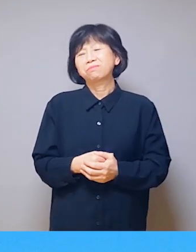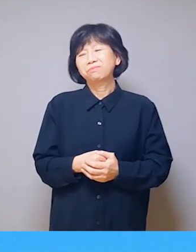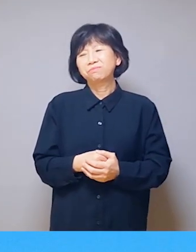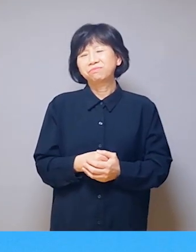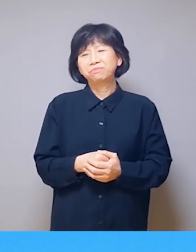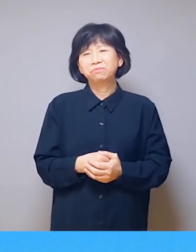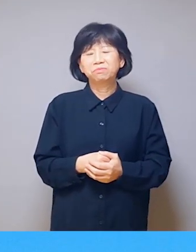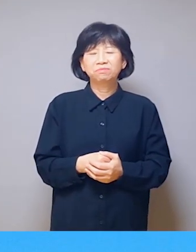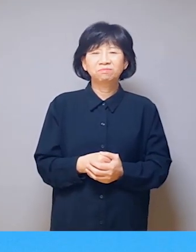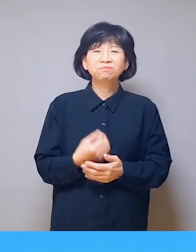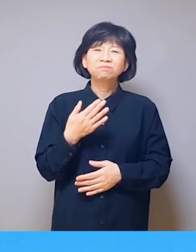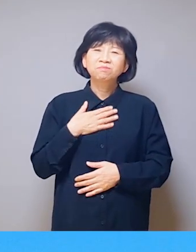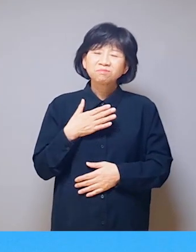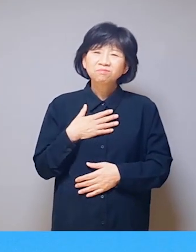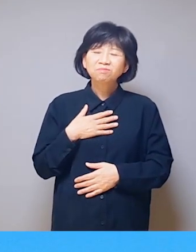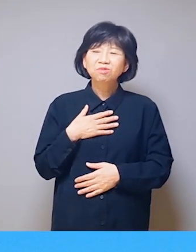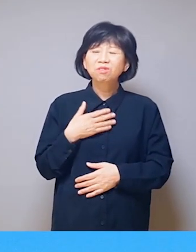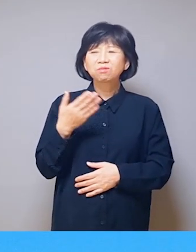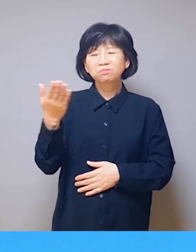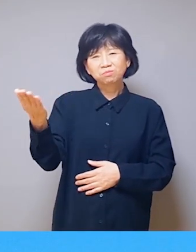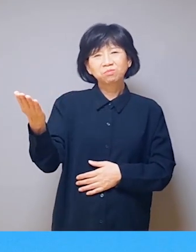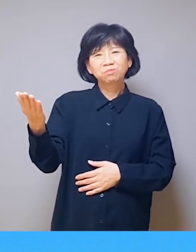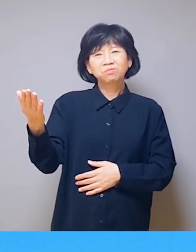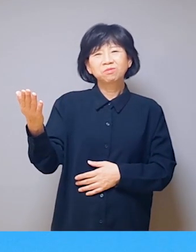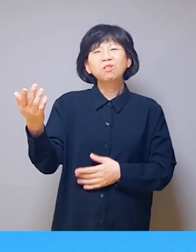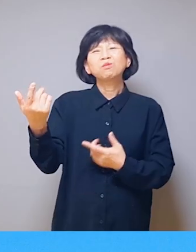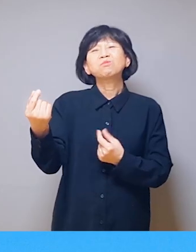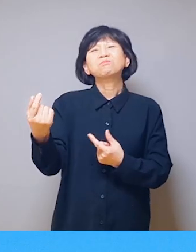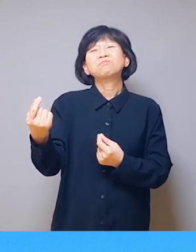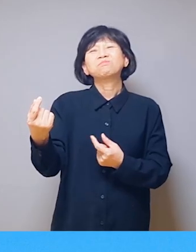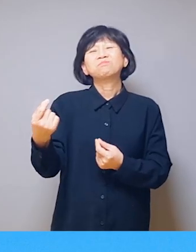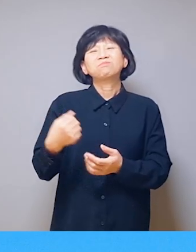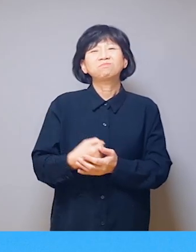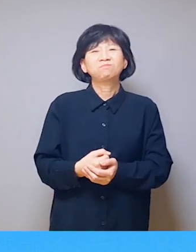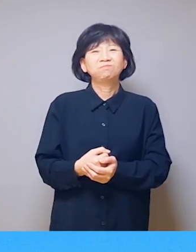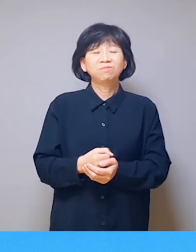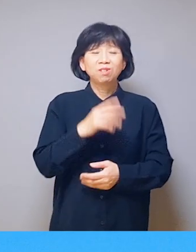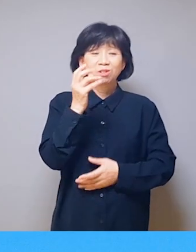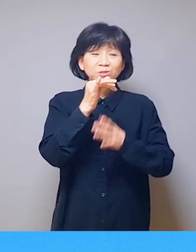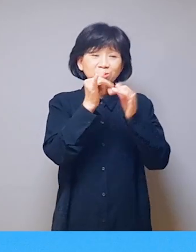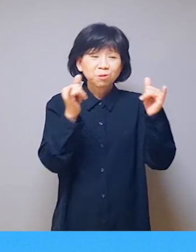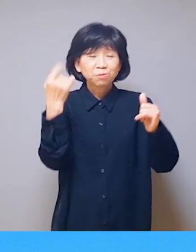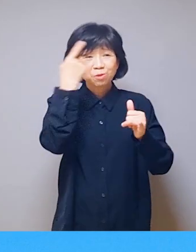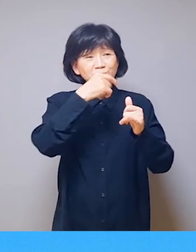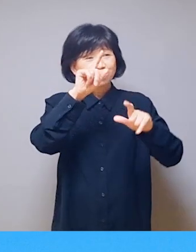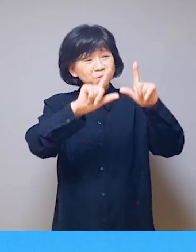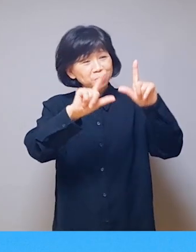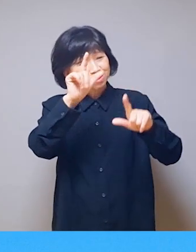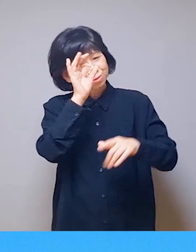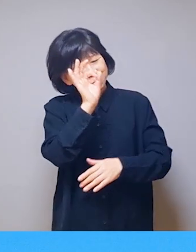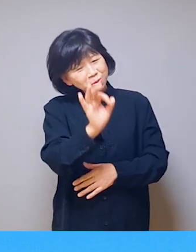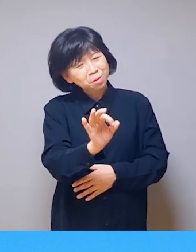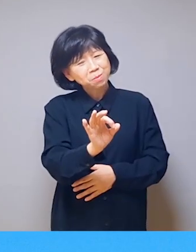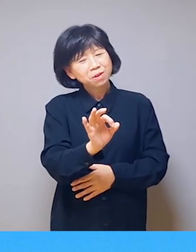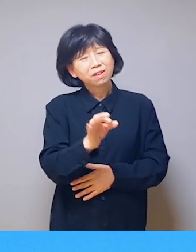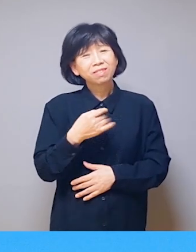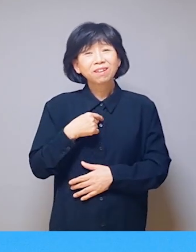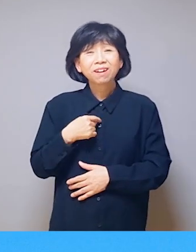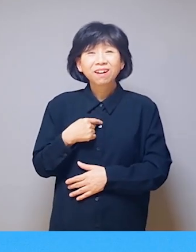마찬가지거든요. 여러분, 목회를 할 때 성도님들 얼굴 표정 하나가